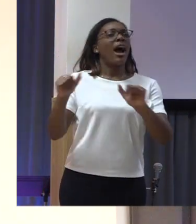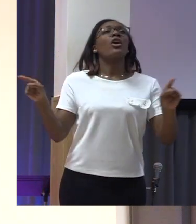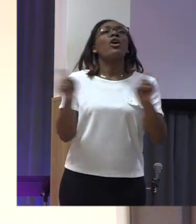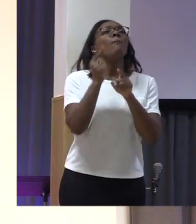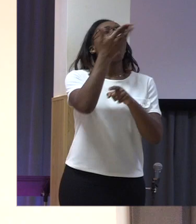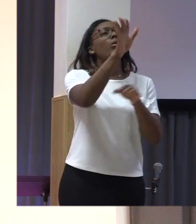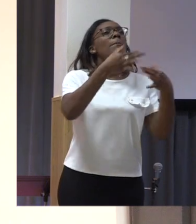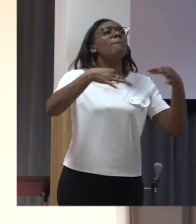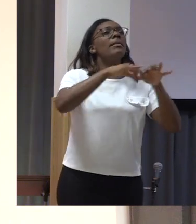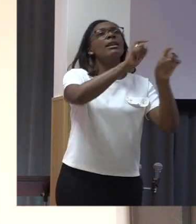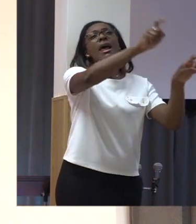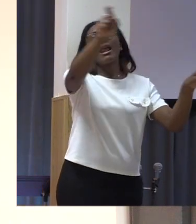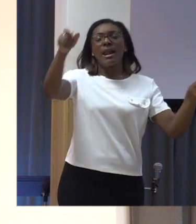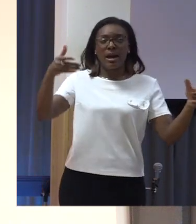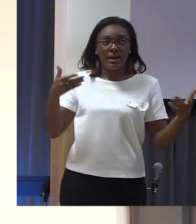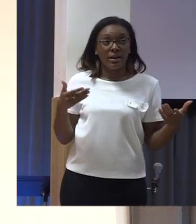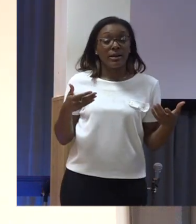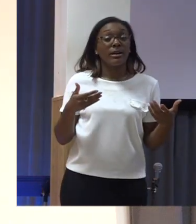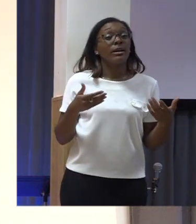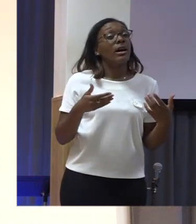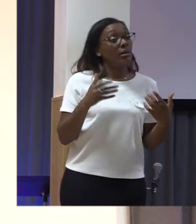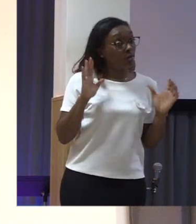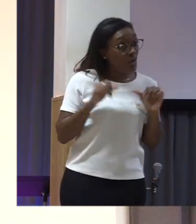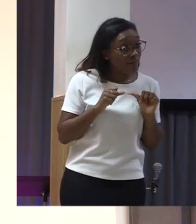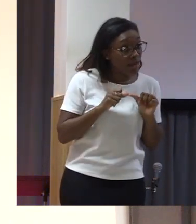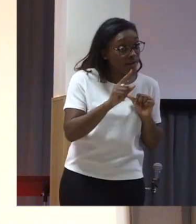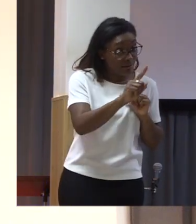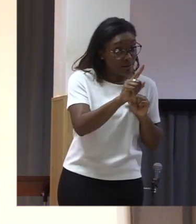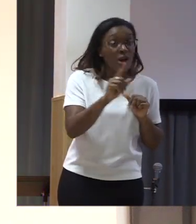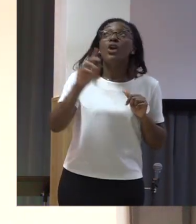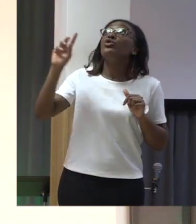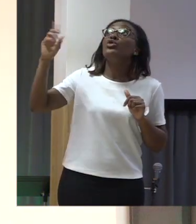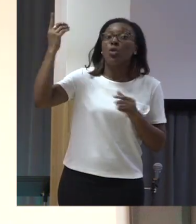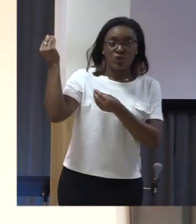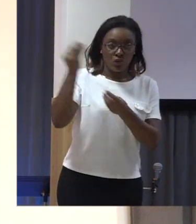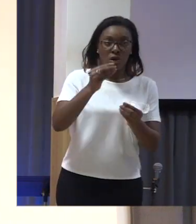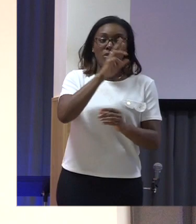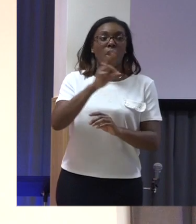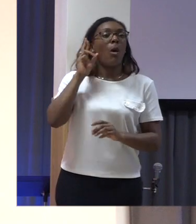nations qui m'entourent, tu établiras à ta tête le roi que l'Éternel, ton Dieu, te choisira.